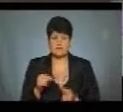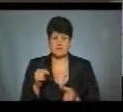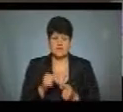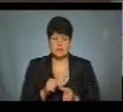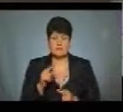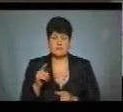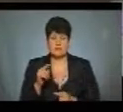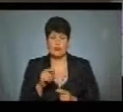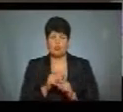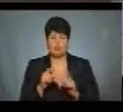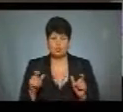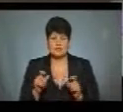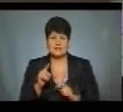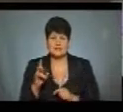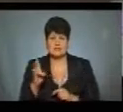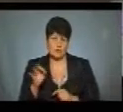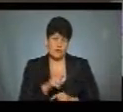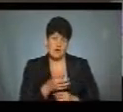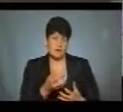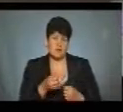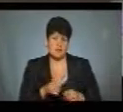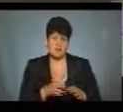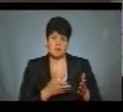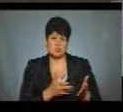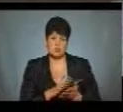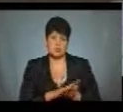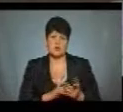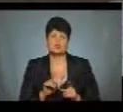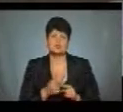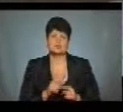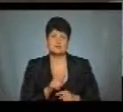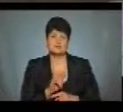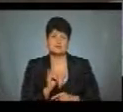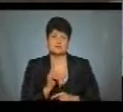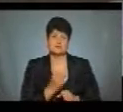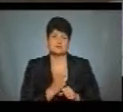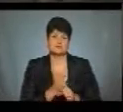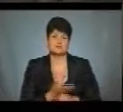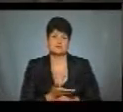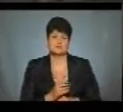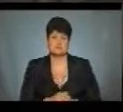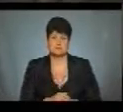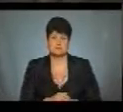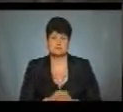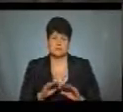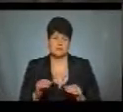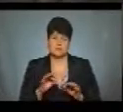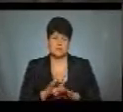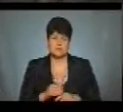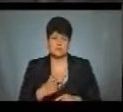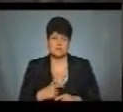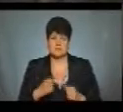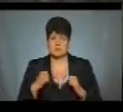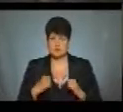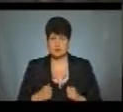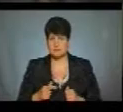пункт ЗНО, і вона приймала рішення в подальшому, що з тим учнем мало відбуватися. Учень поводив себе спокійно, сказав, що